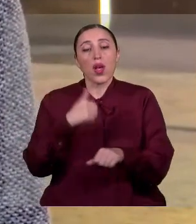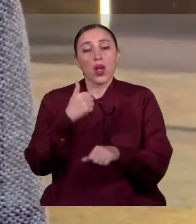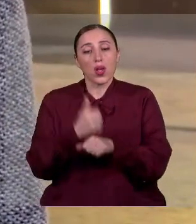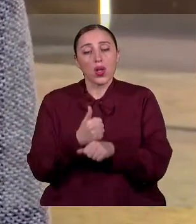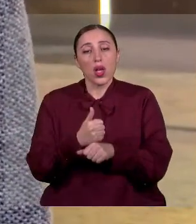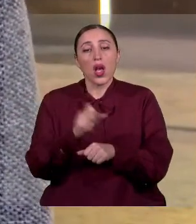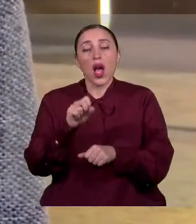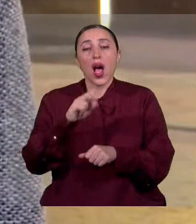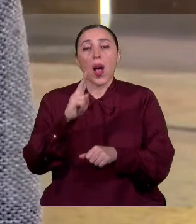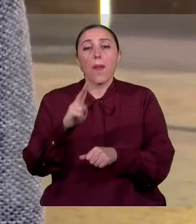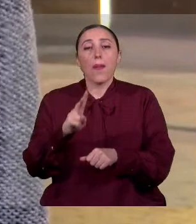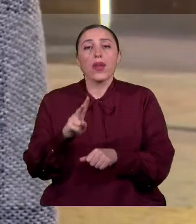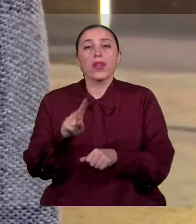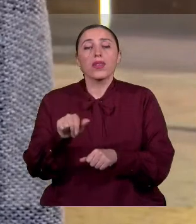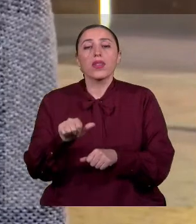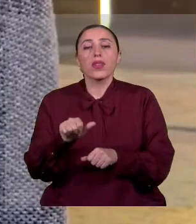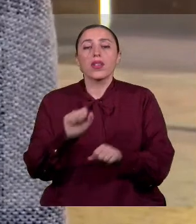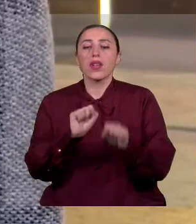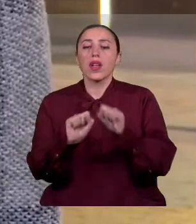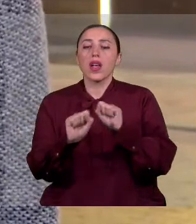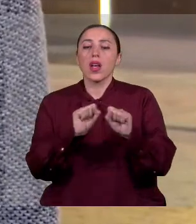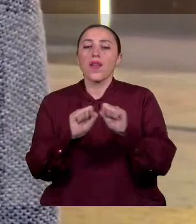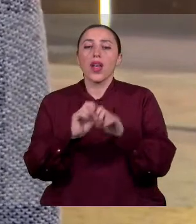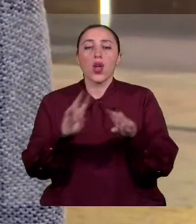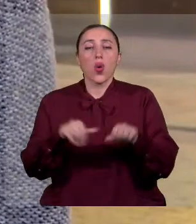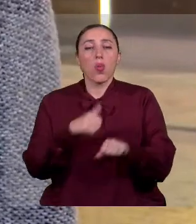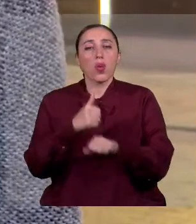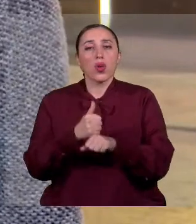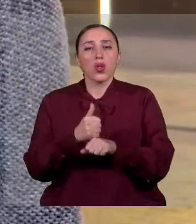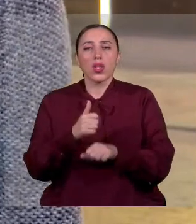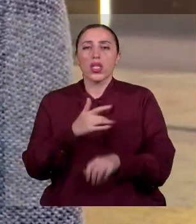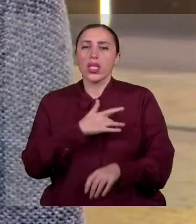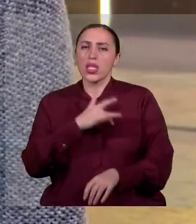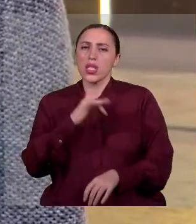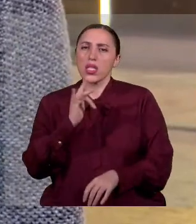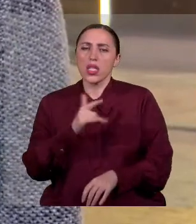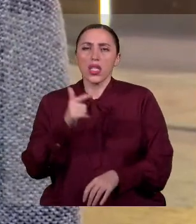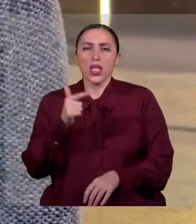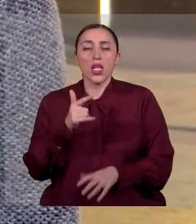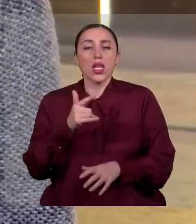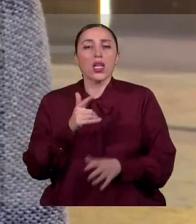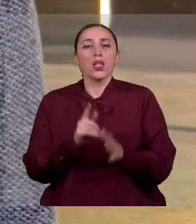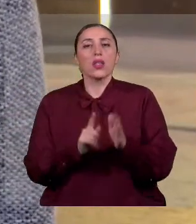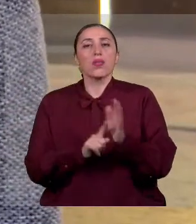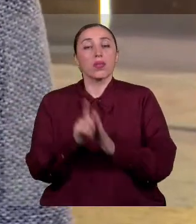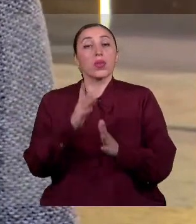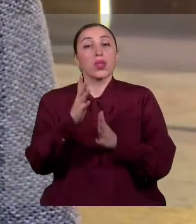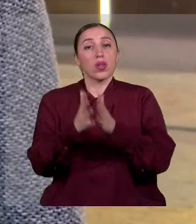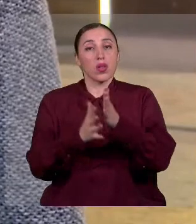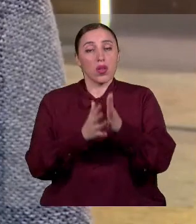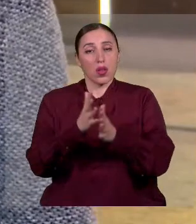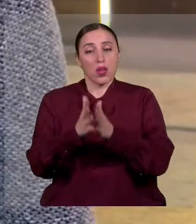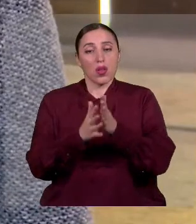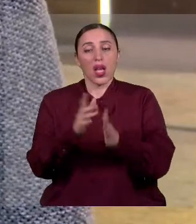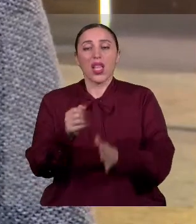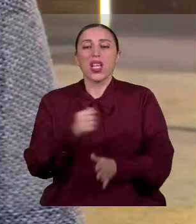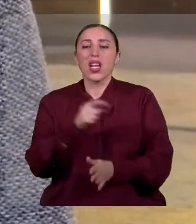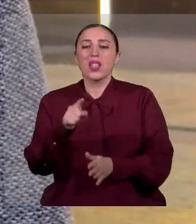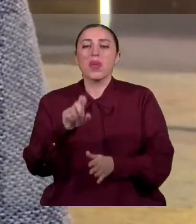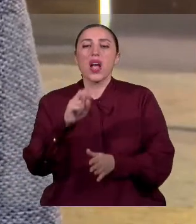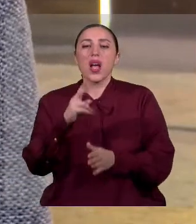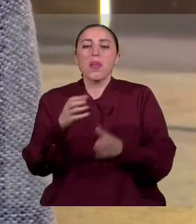ՀԱՊԿ-ը գլխավորող Նիկոլ Փաշինյանը շատ խիստ կոշտ քննադատությամբ սկսեց ռազմական այս